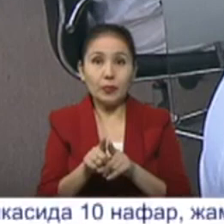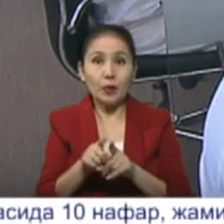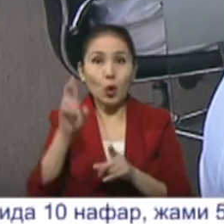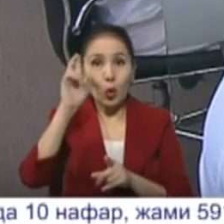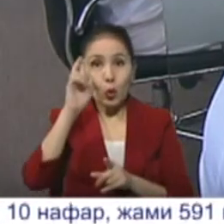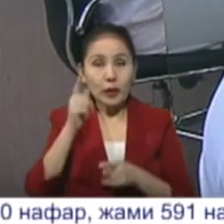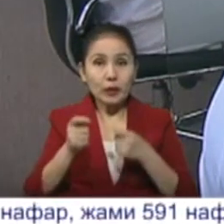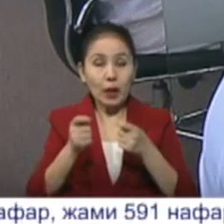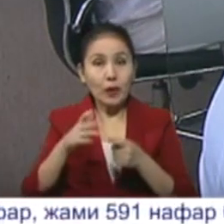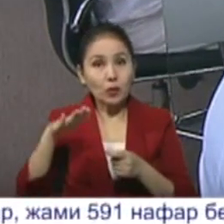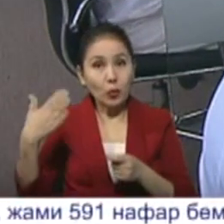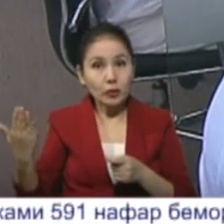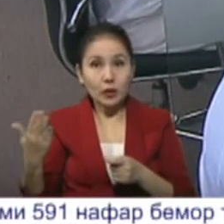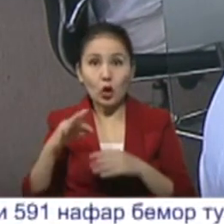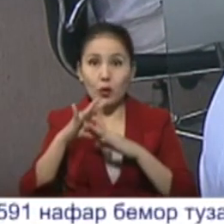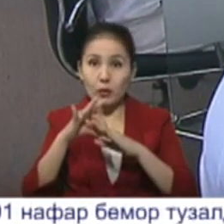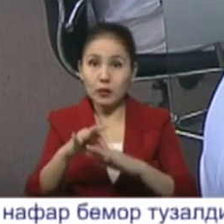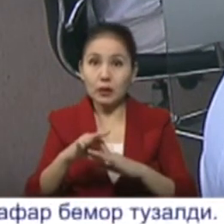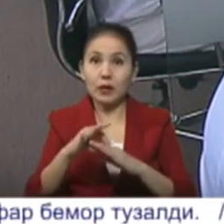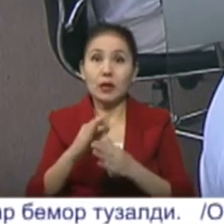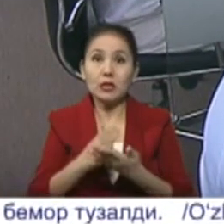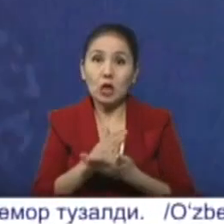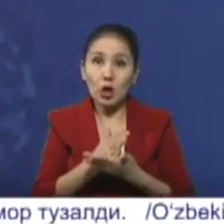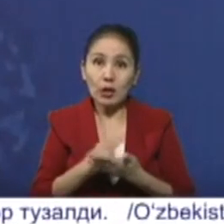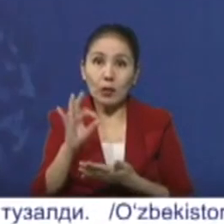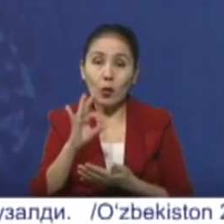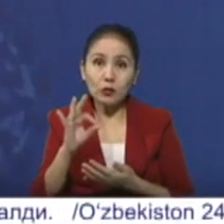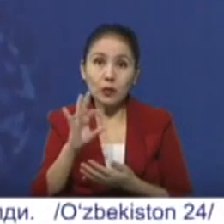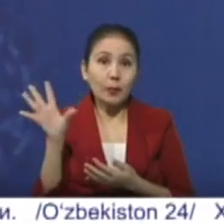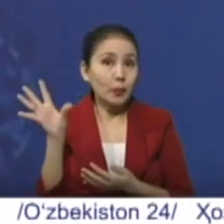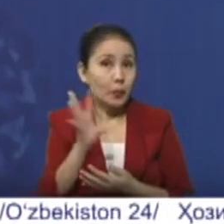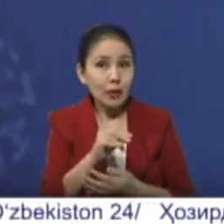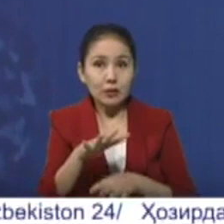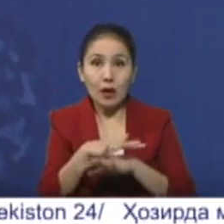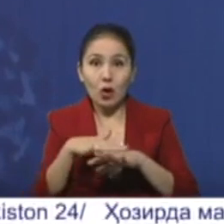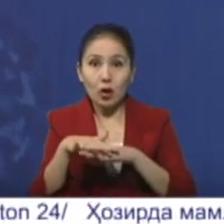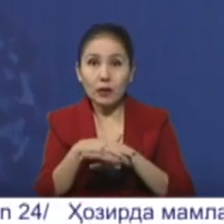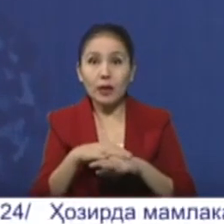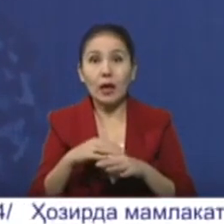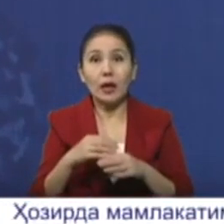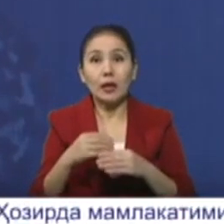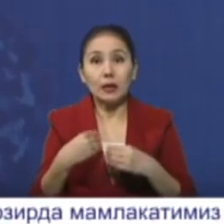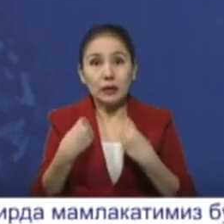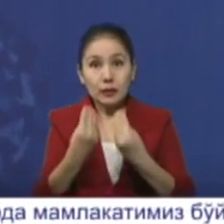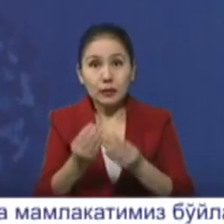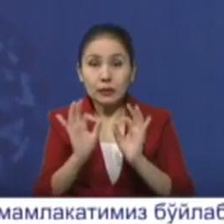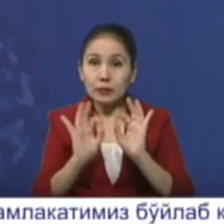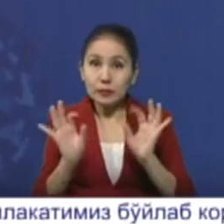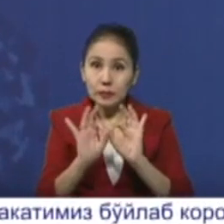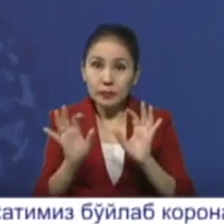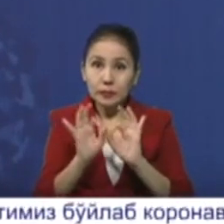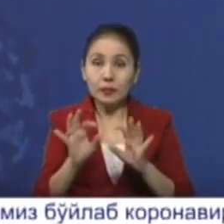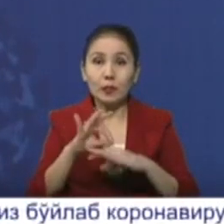hukumat rahbarlari tomonidan olib borilayotgan islohotlar bois barcha aholiga yetkazib tushuncha